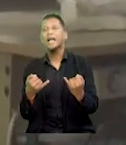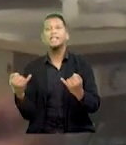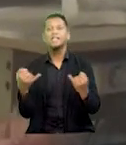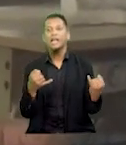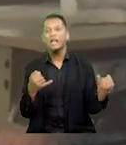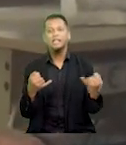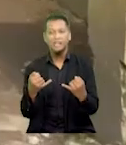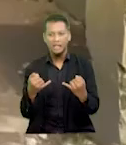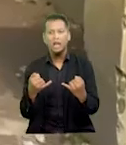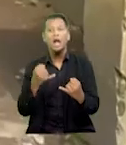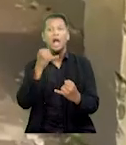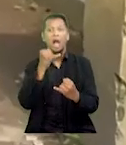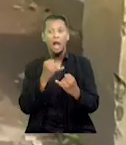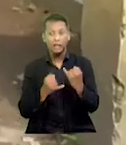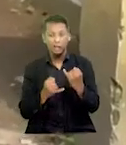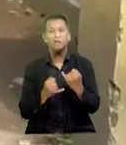pelajaran bahasa Inggris.